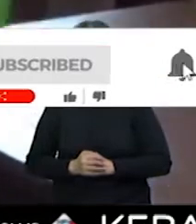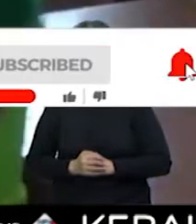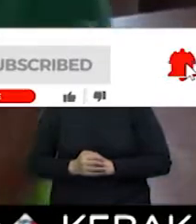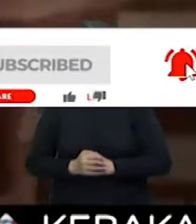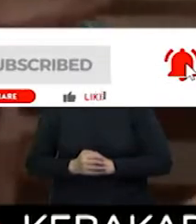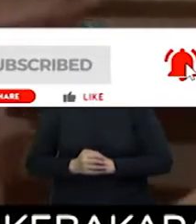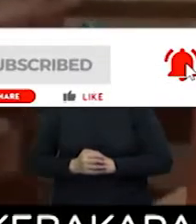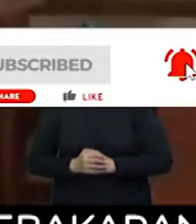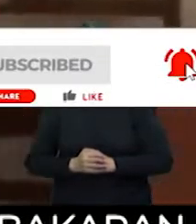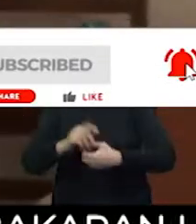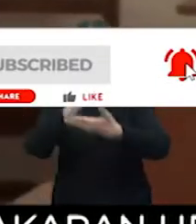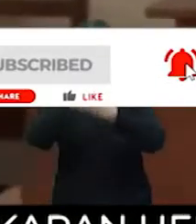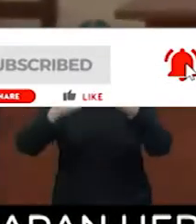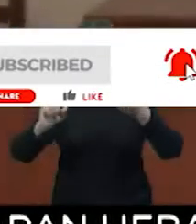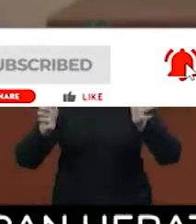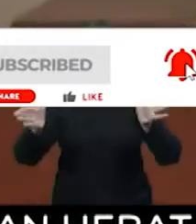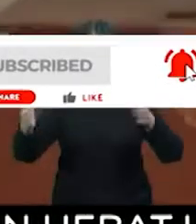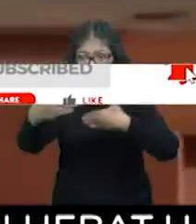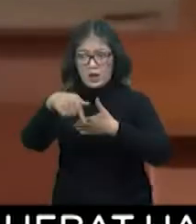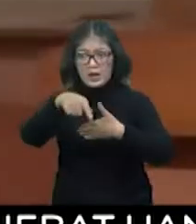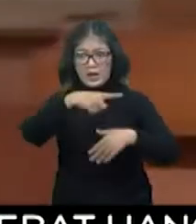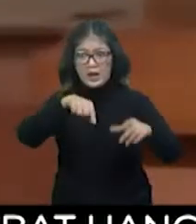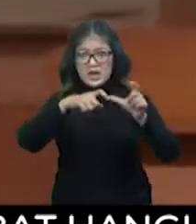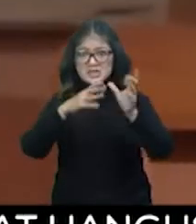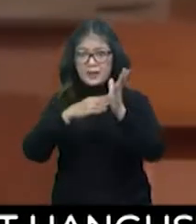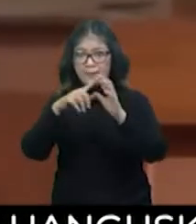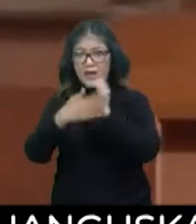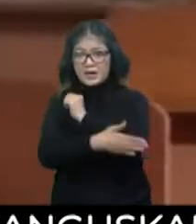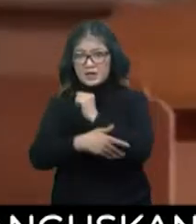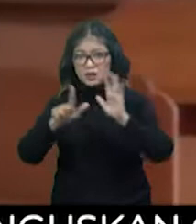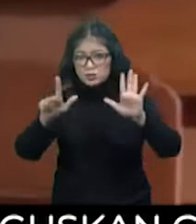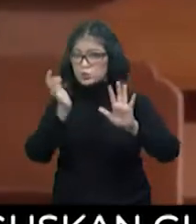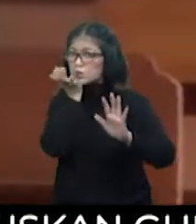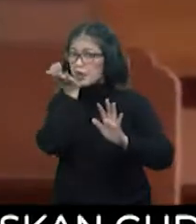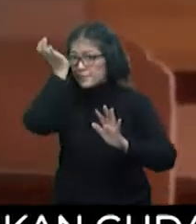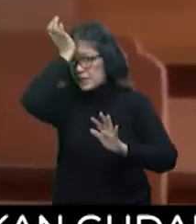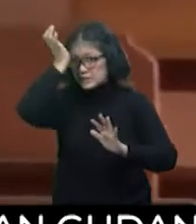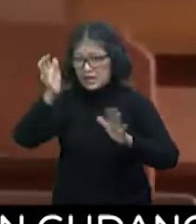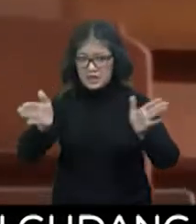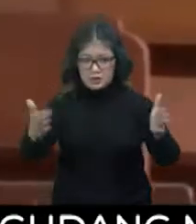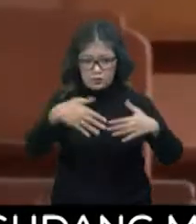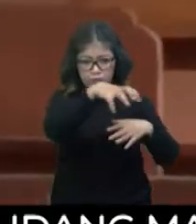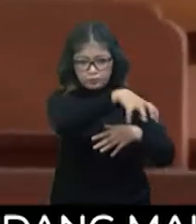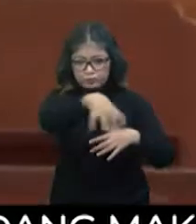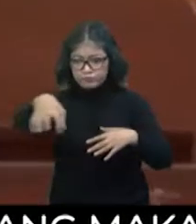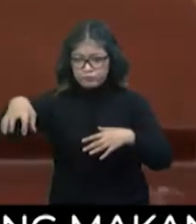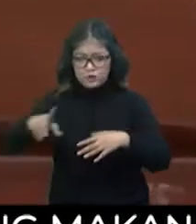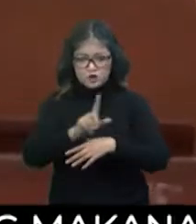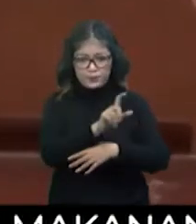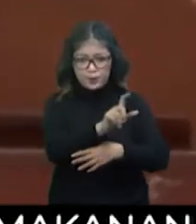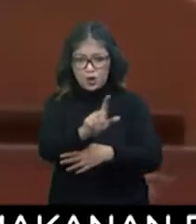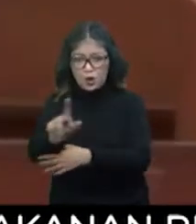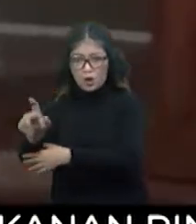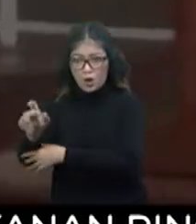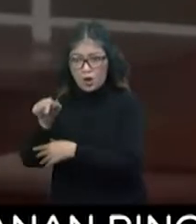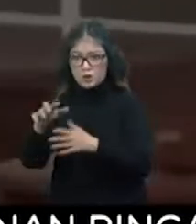Penyemprotan disinfektan terus dilakukan di SMA Negeri 7 Denpasar. Satu persatu bangku hingga seluruh ruang kelas disemprot disinfektan untuk mencegah